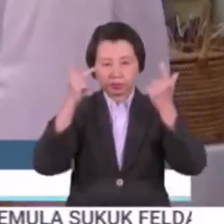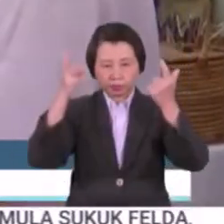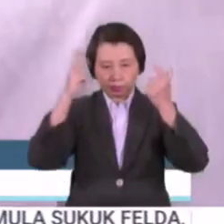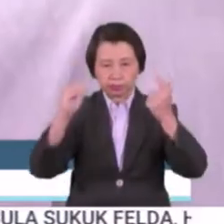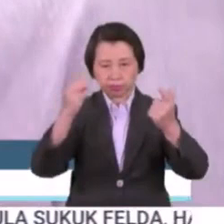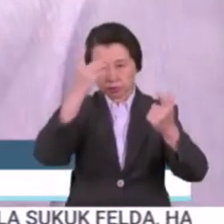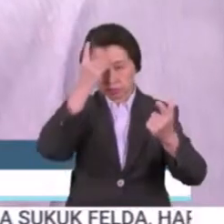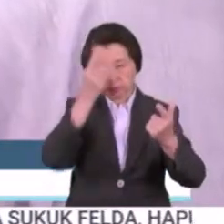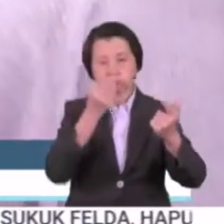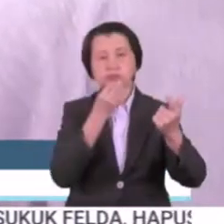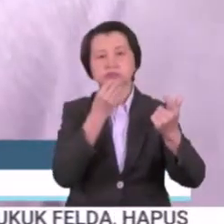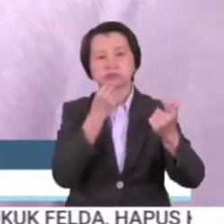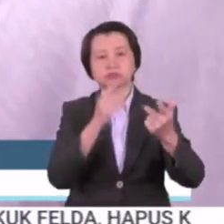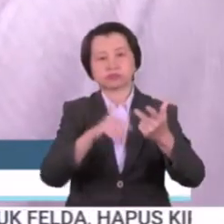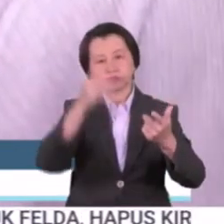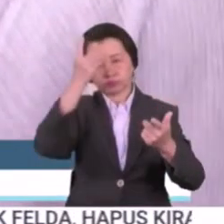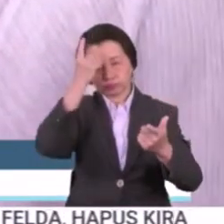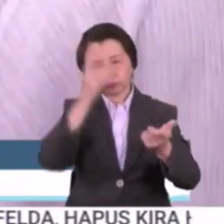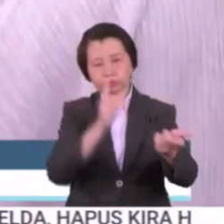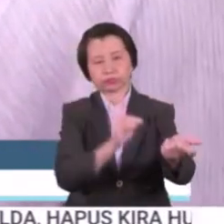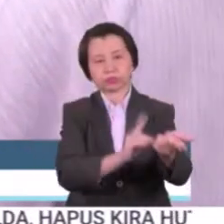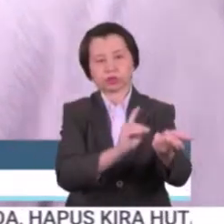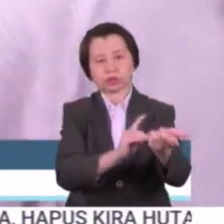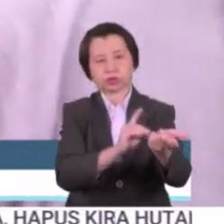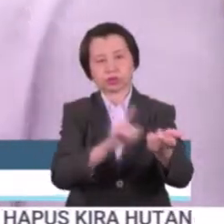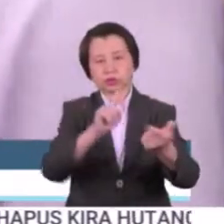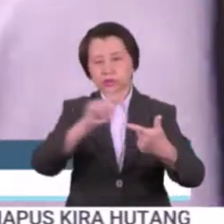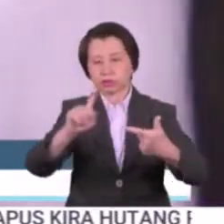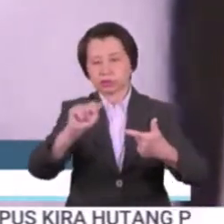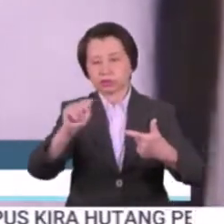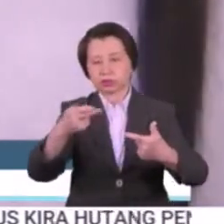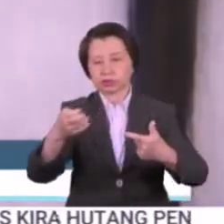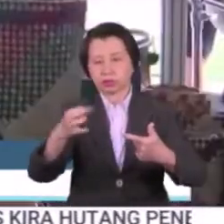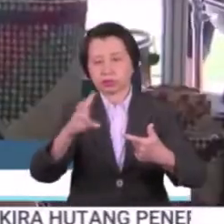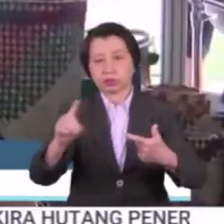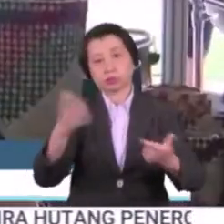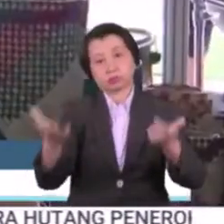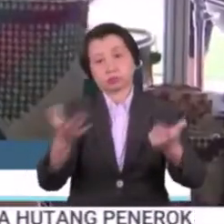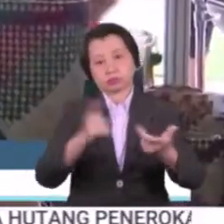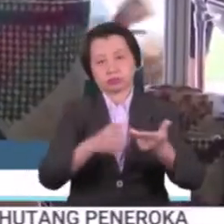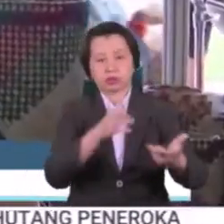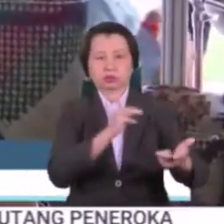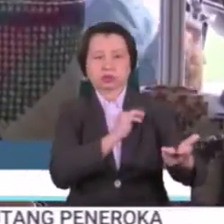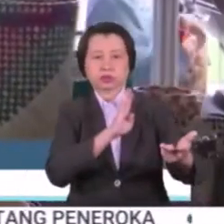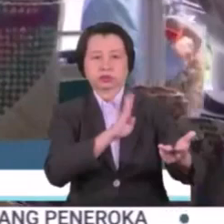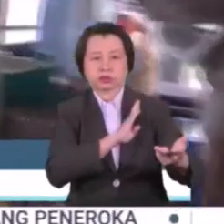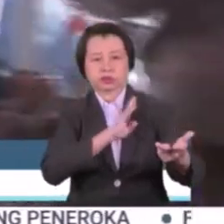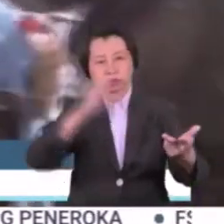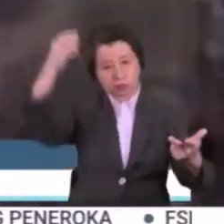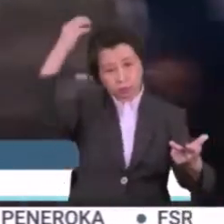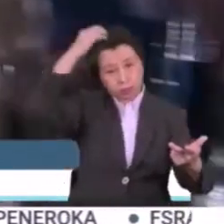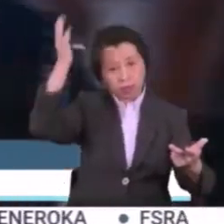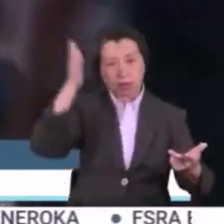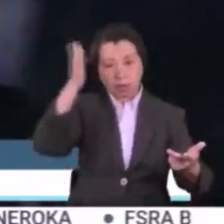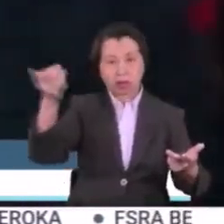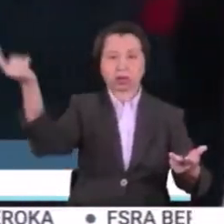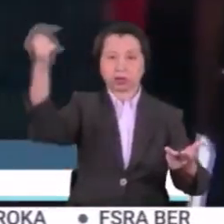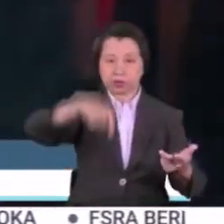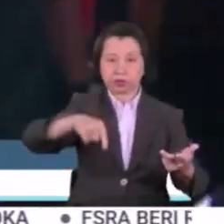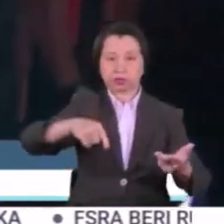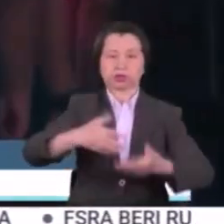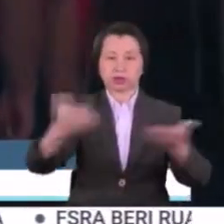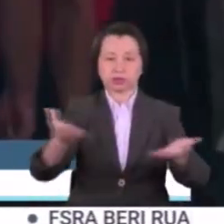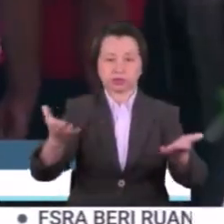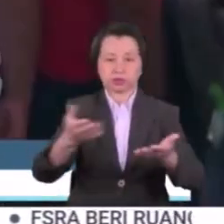Perdana Menteri dan sosial Ibrahim dan midi dan juga kemungkinannya menteri besar Negeri sangu akan bergerak ini